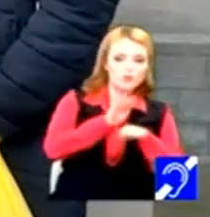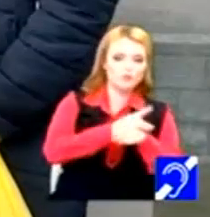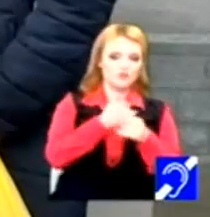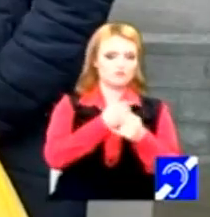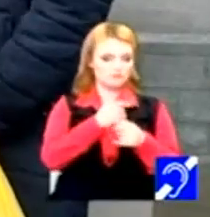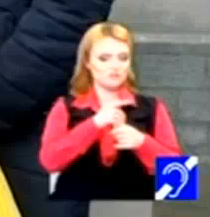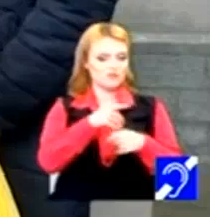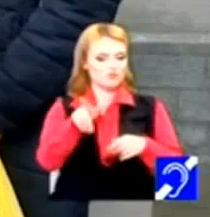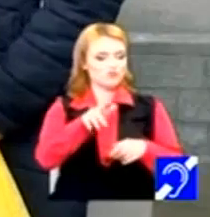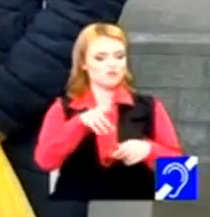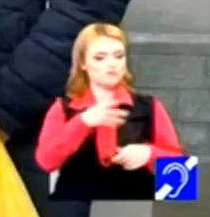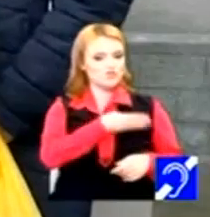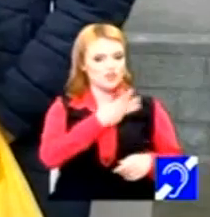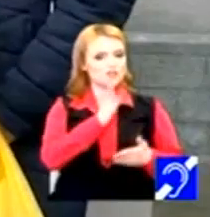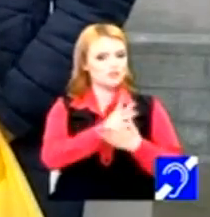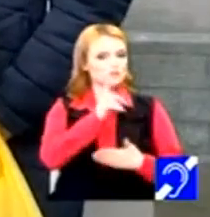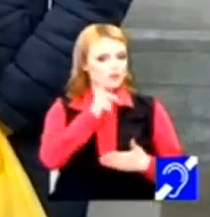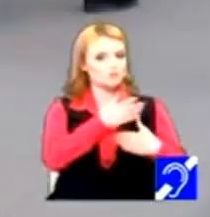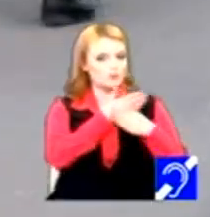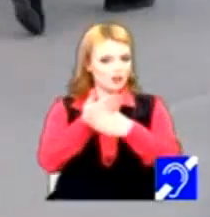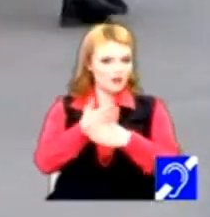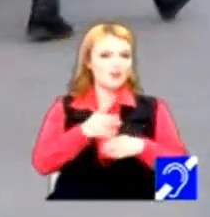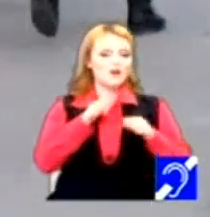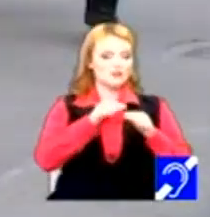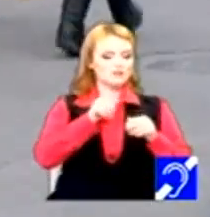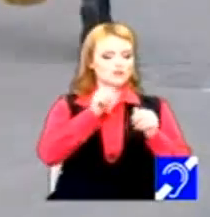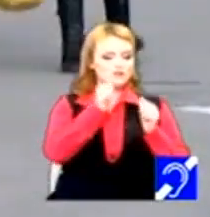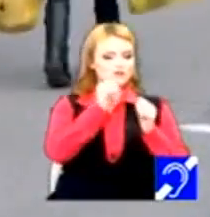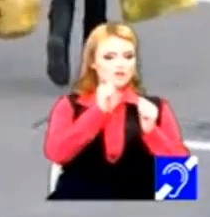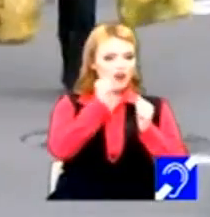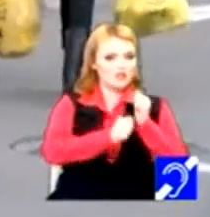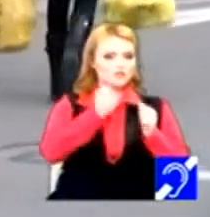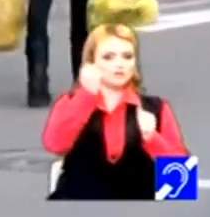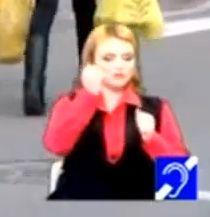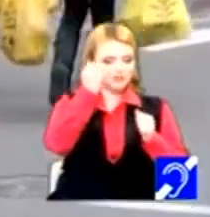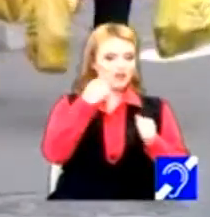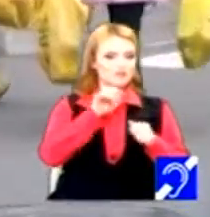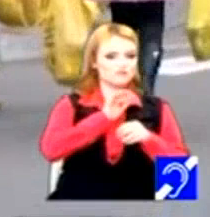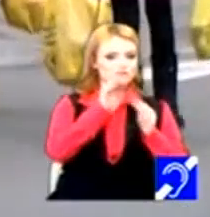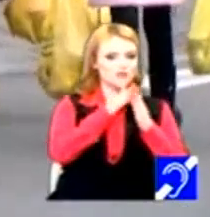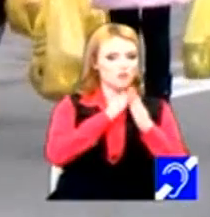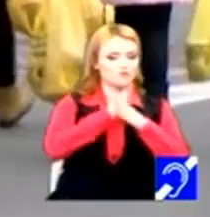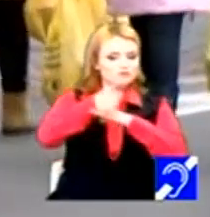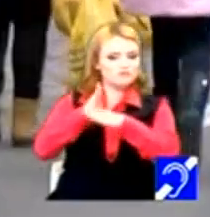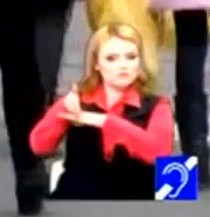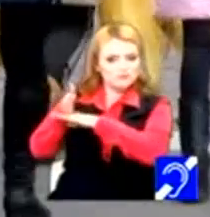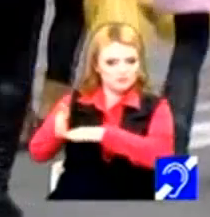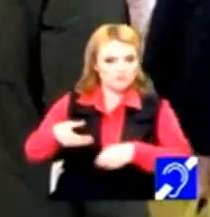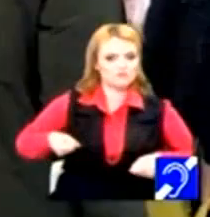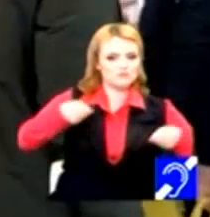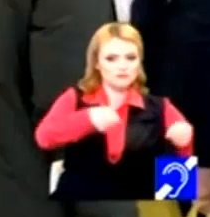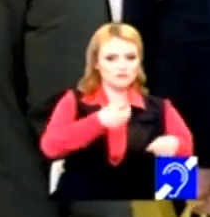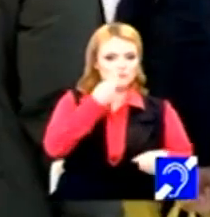prânzuri calde nevoiașilor. Sacoșele de sâmbătă, așa cum le numesc, sunt umplute cu bucate gătite în bucătăria parohiei de